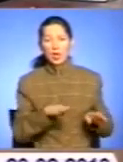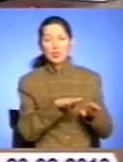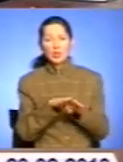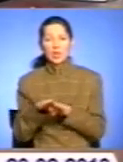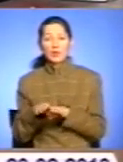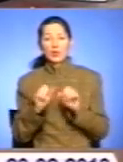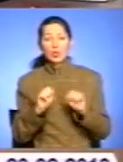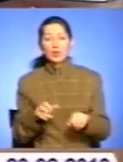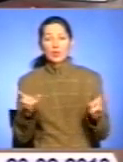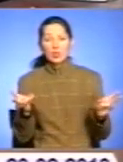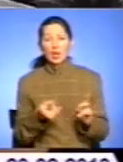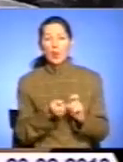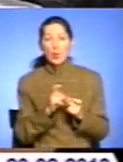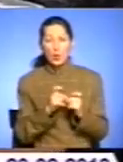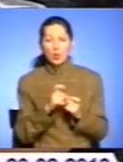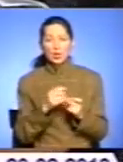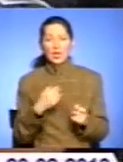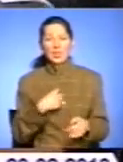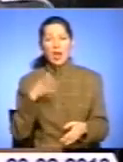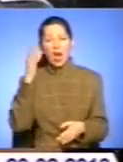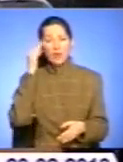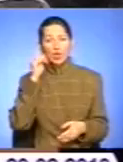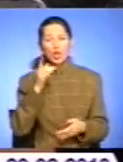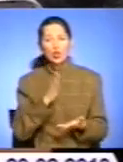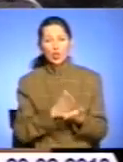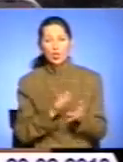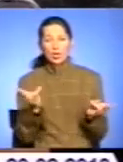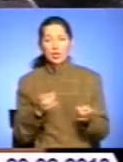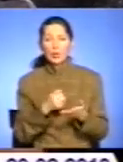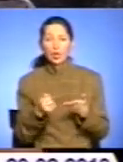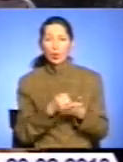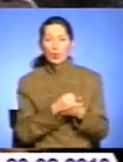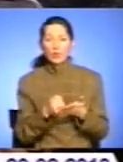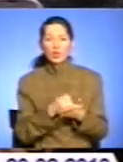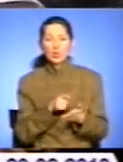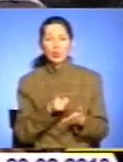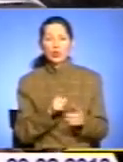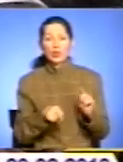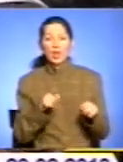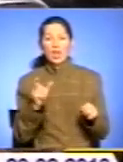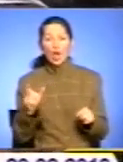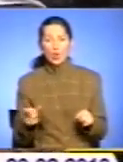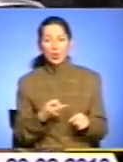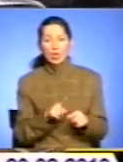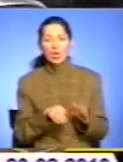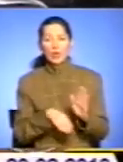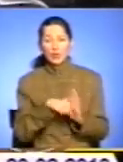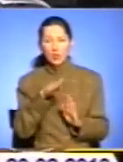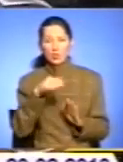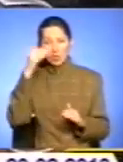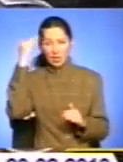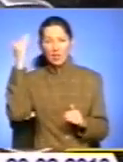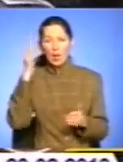можливості треба боротися. Я вважаю, що є, але її потрібно добиватися, тому що деякі люди, які вище знаходяться над